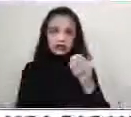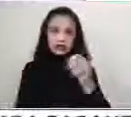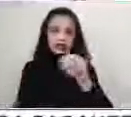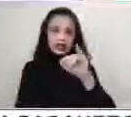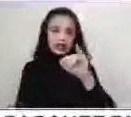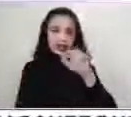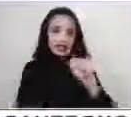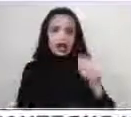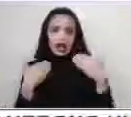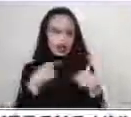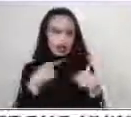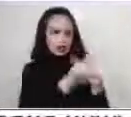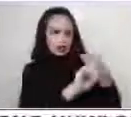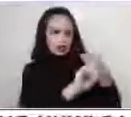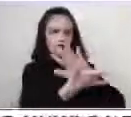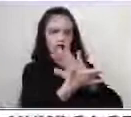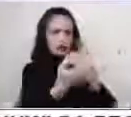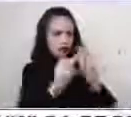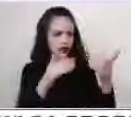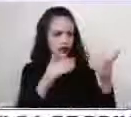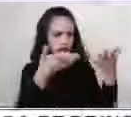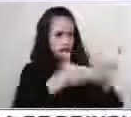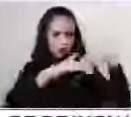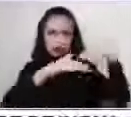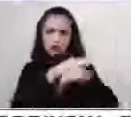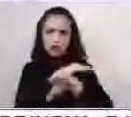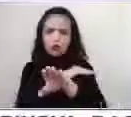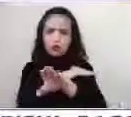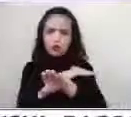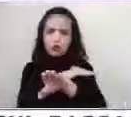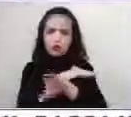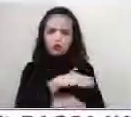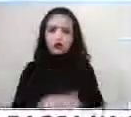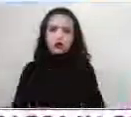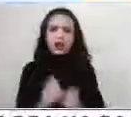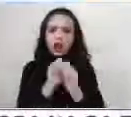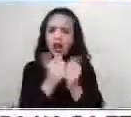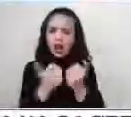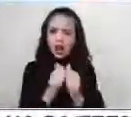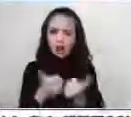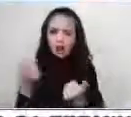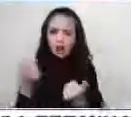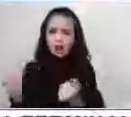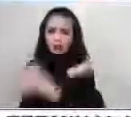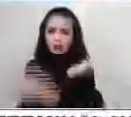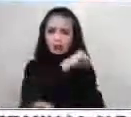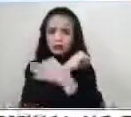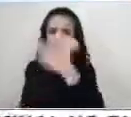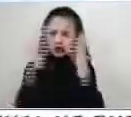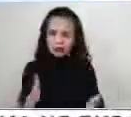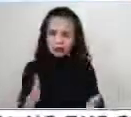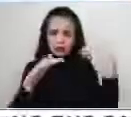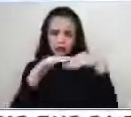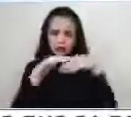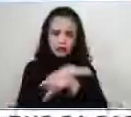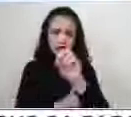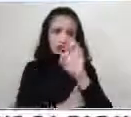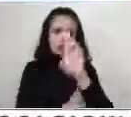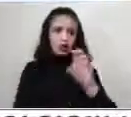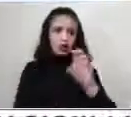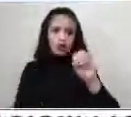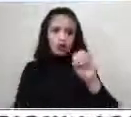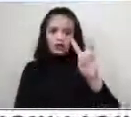nakakapasok sa bansa ang bagong strain ng virus mula sa United Kingdom. Ayon sa OCTA, yung early evidence based on our